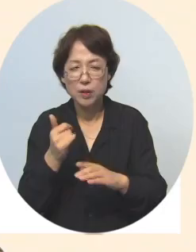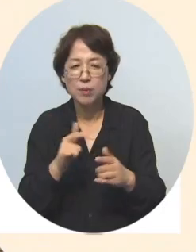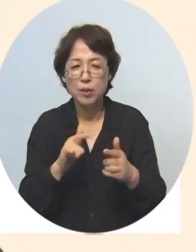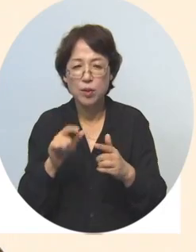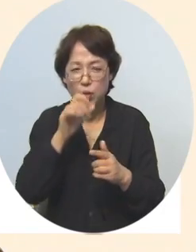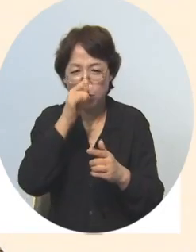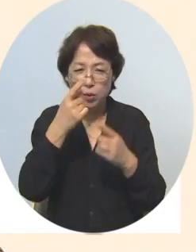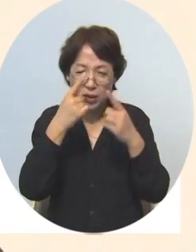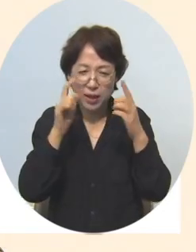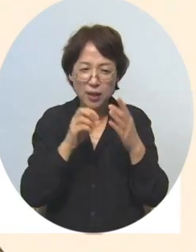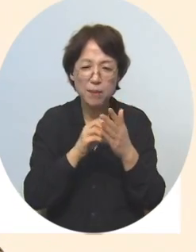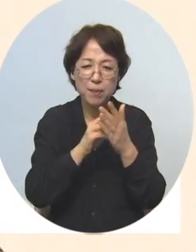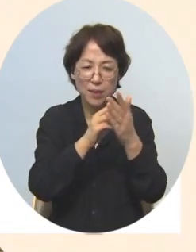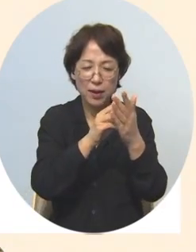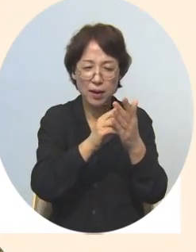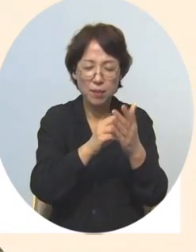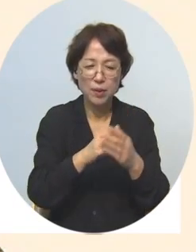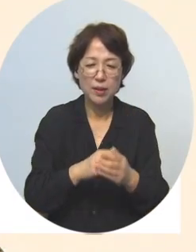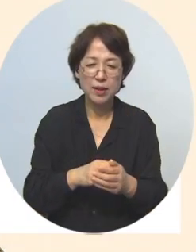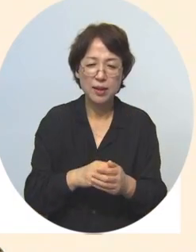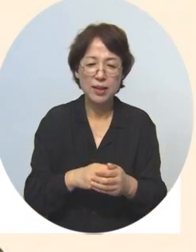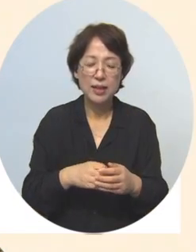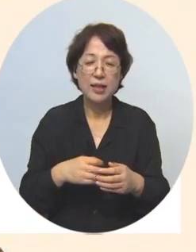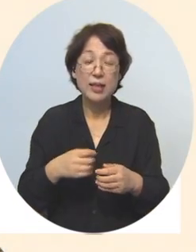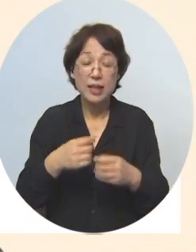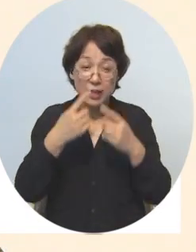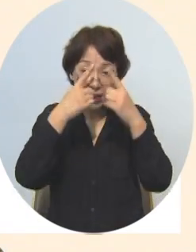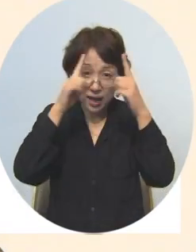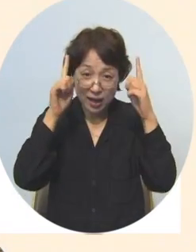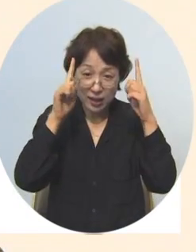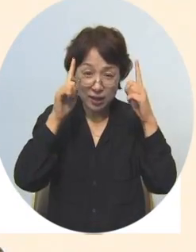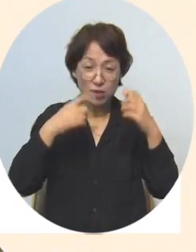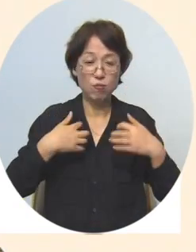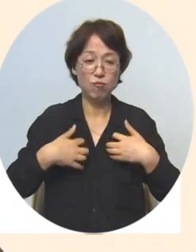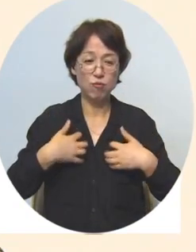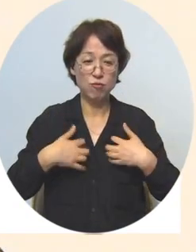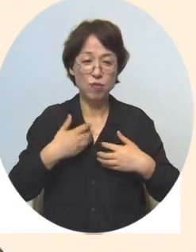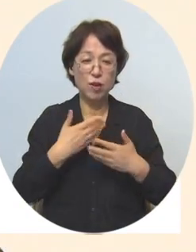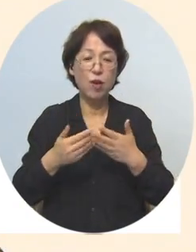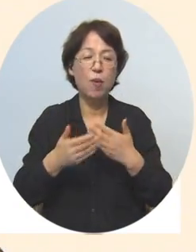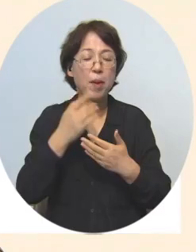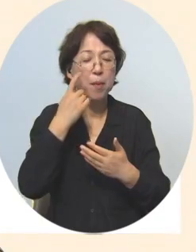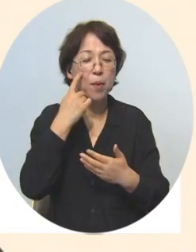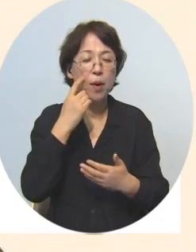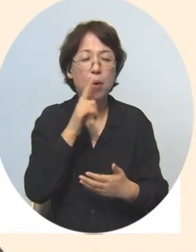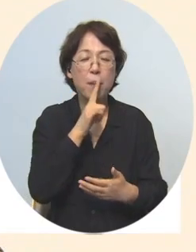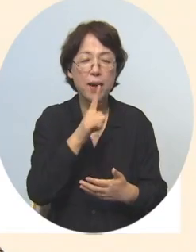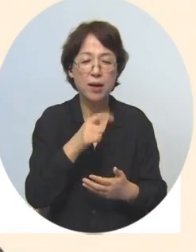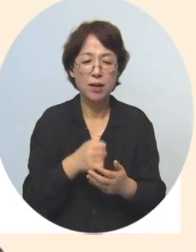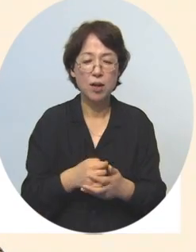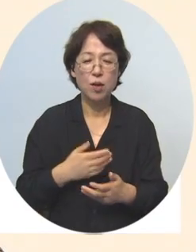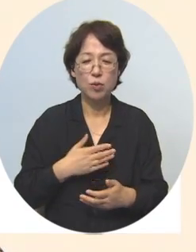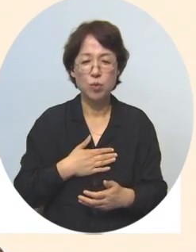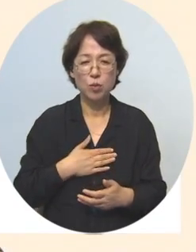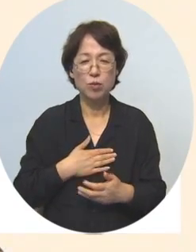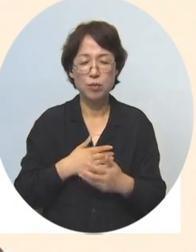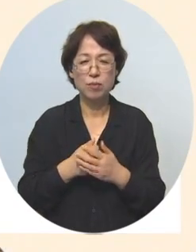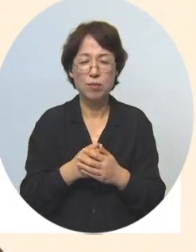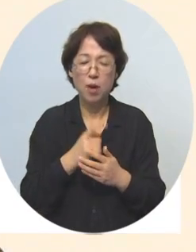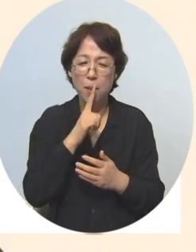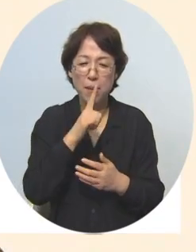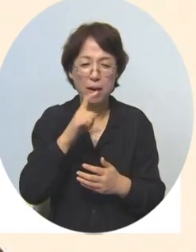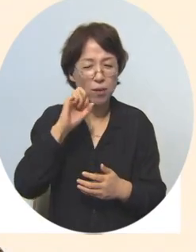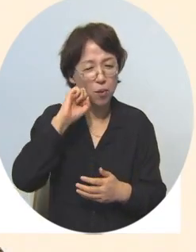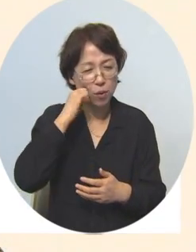대학 하면 다들 1학년 누리라고 즐기라고 어 경험해 보라고 얘기를 하지만 저는 그렇게 얘기해 줄